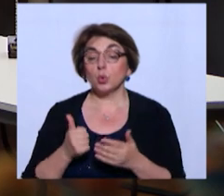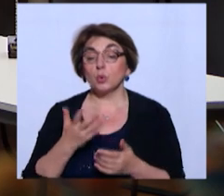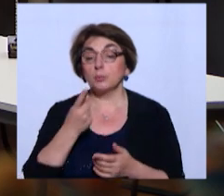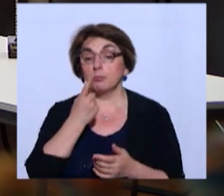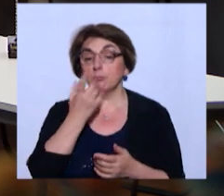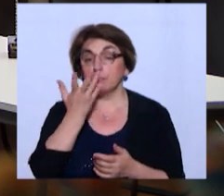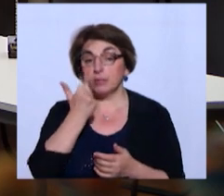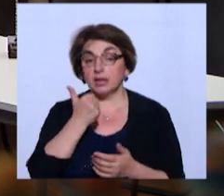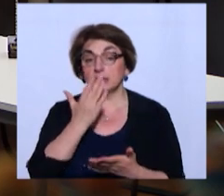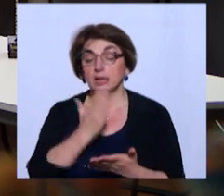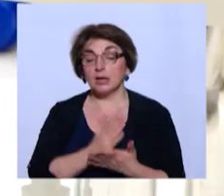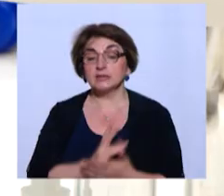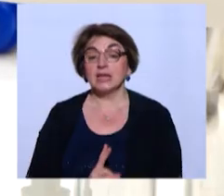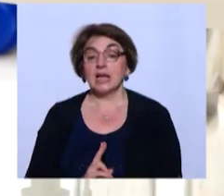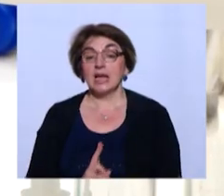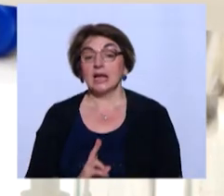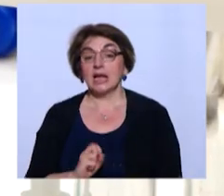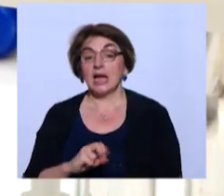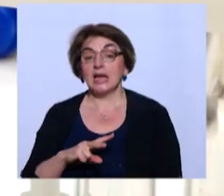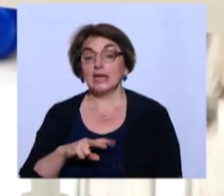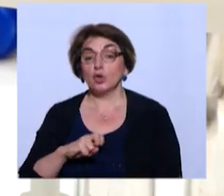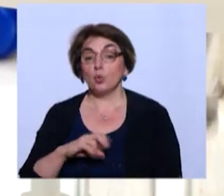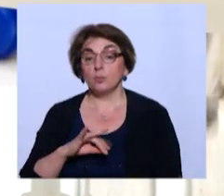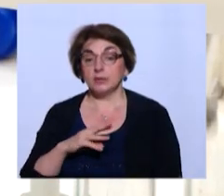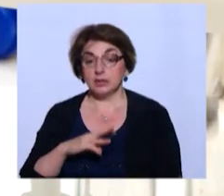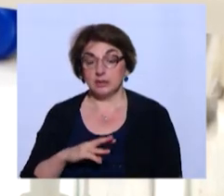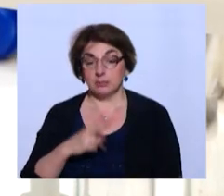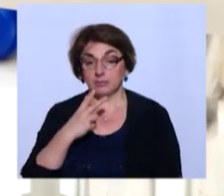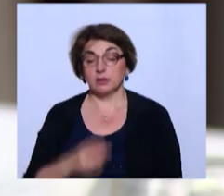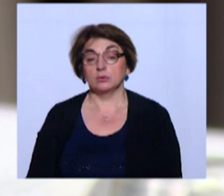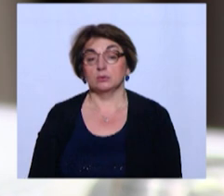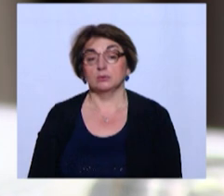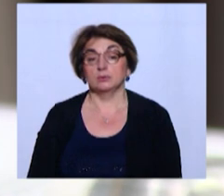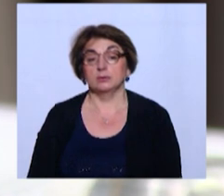როგორ არის შეფერილი კალიუმის ალი.